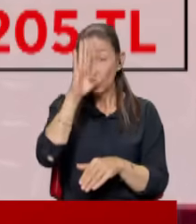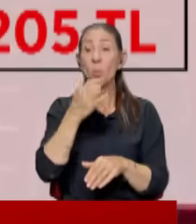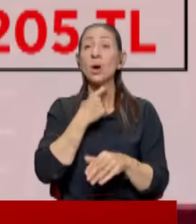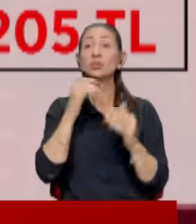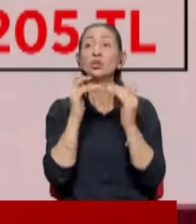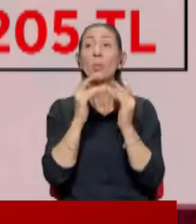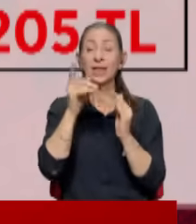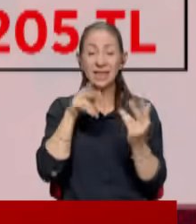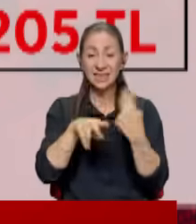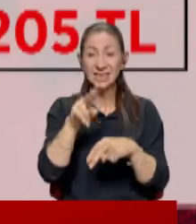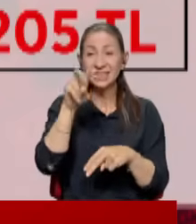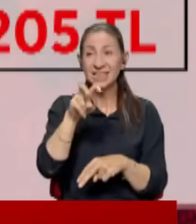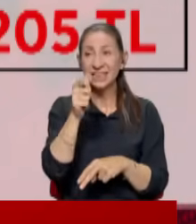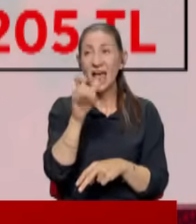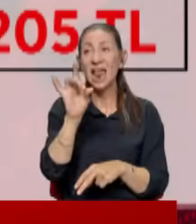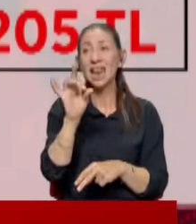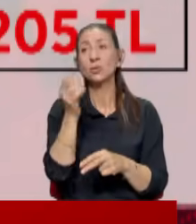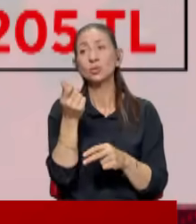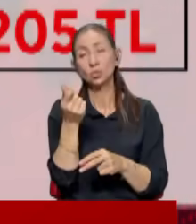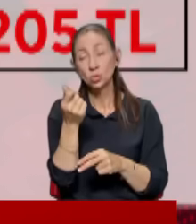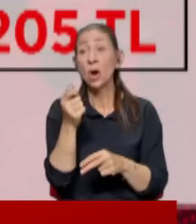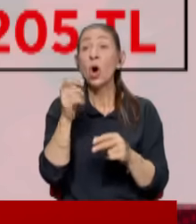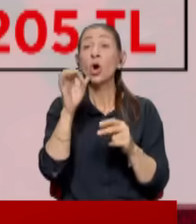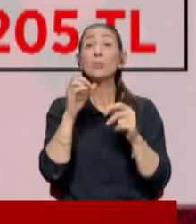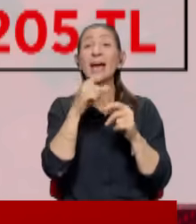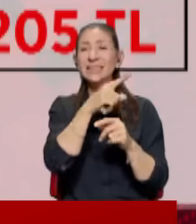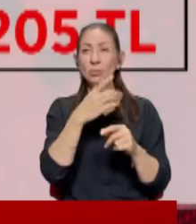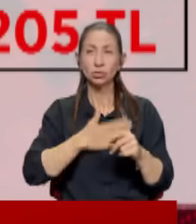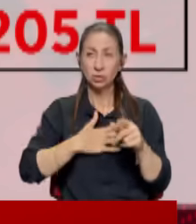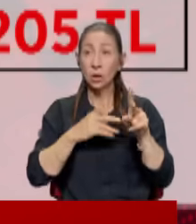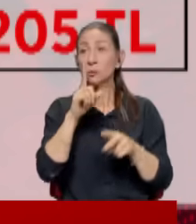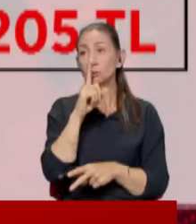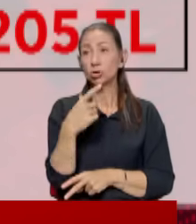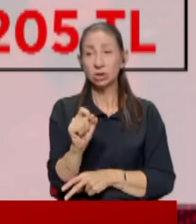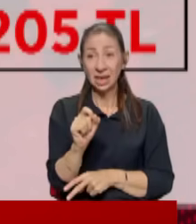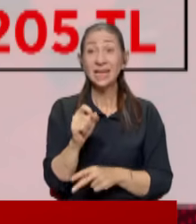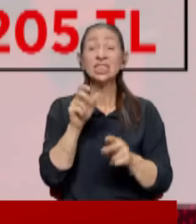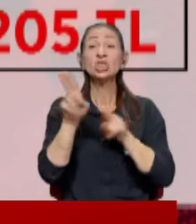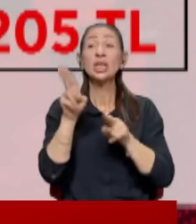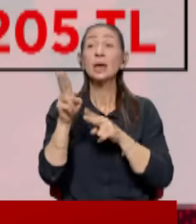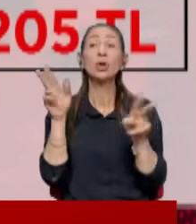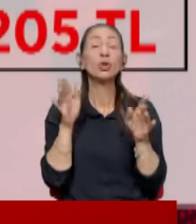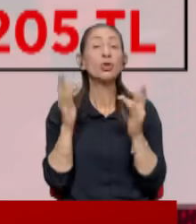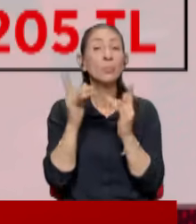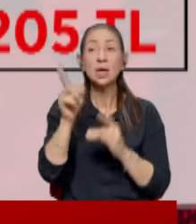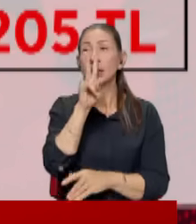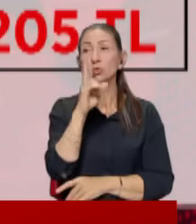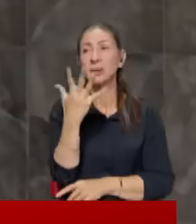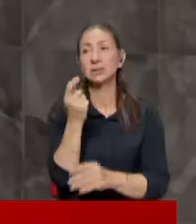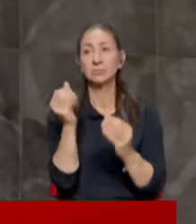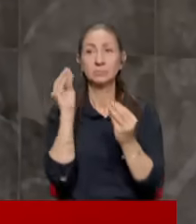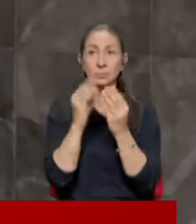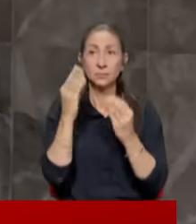Boğaz köprülerinden geçiş 8 lira 50 kuruş artık. Osman Gazi Köprüsü'nden geçiş 190 liraya. Çanakkale Köprüsü de 205 liraya